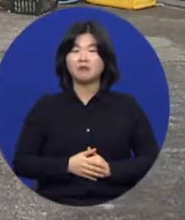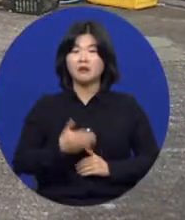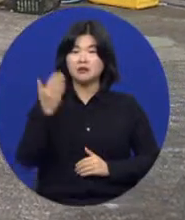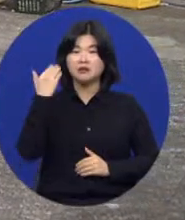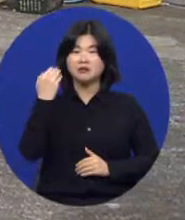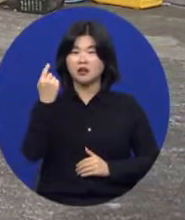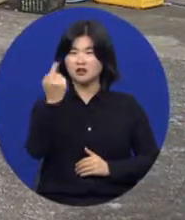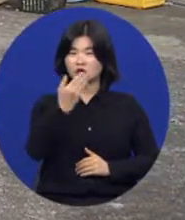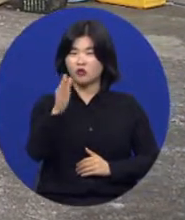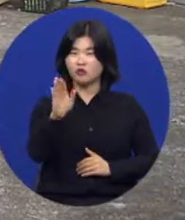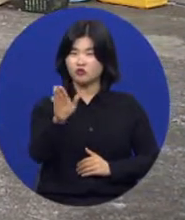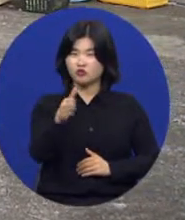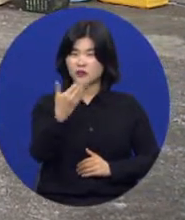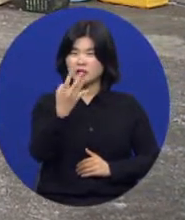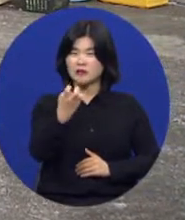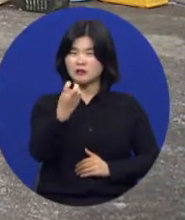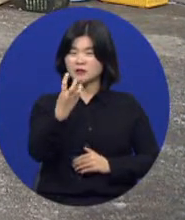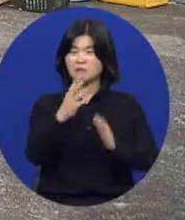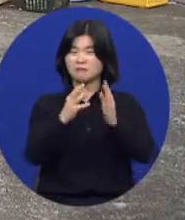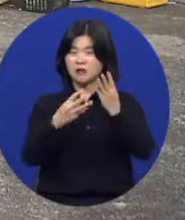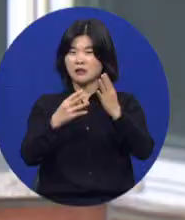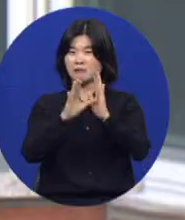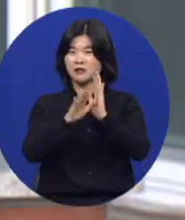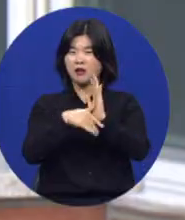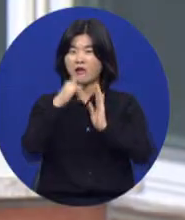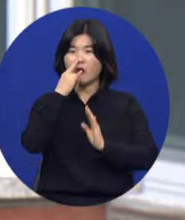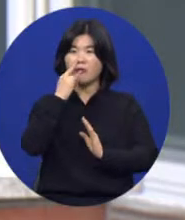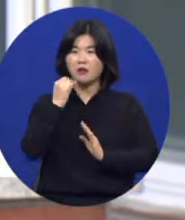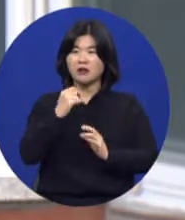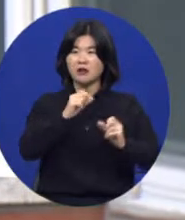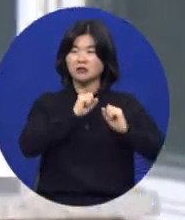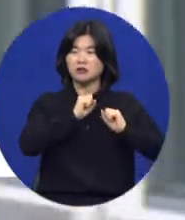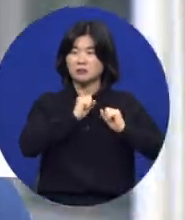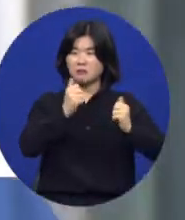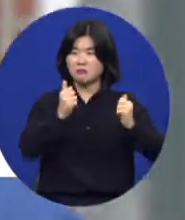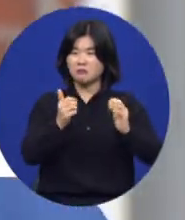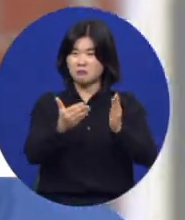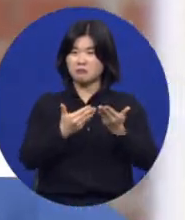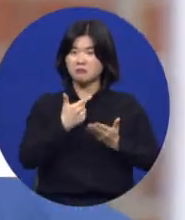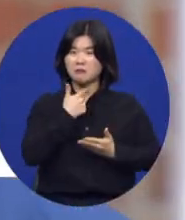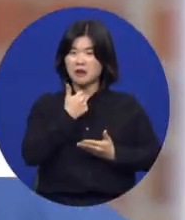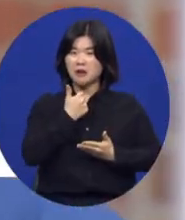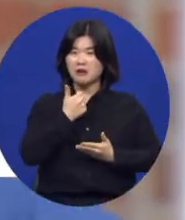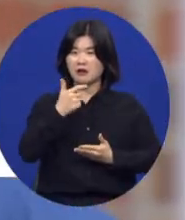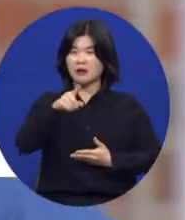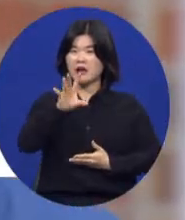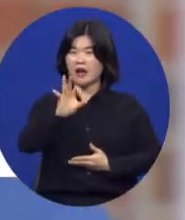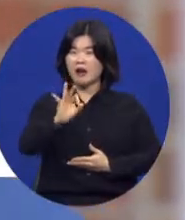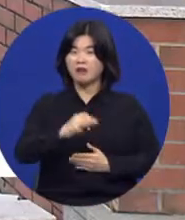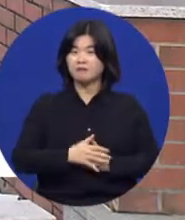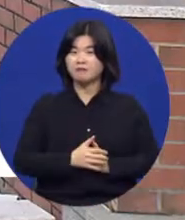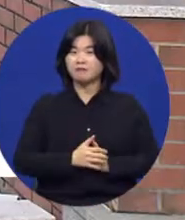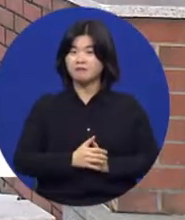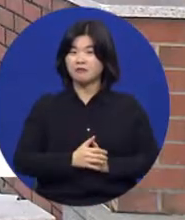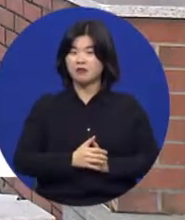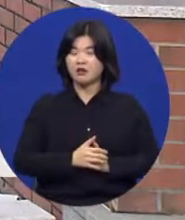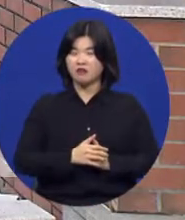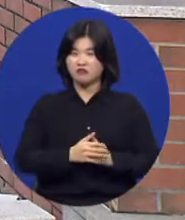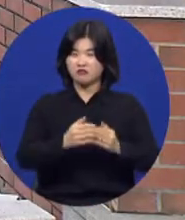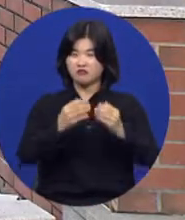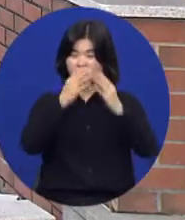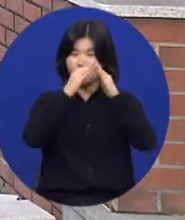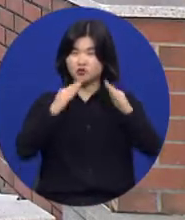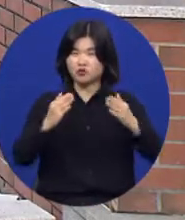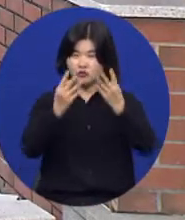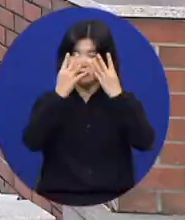지난 1949년 제주 4.3 당시 어머니가 군사 재판을 받은 강철훈 씨. 어머니는 전주 형무소에 끌려간